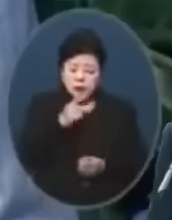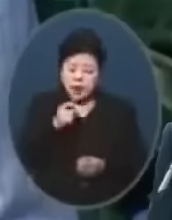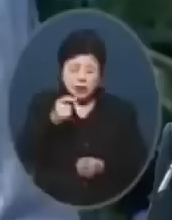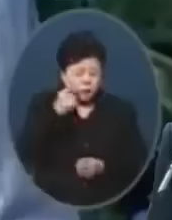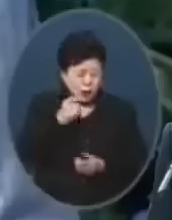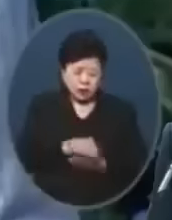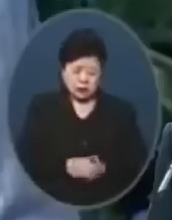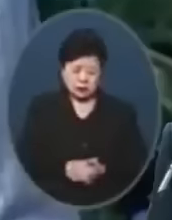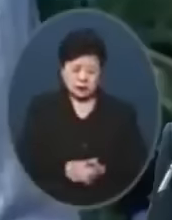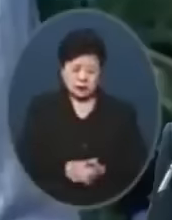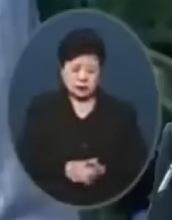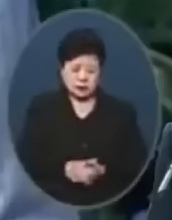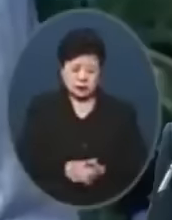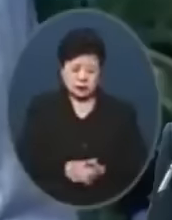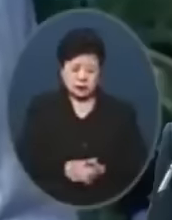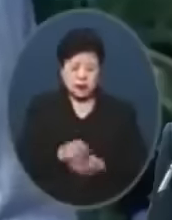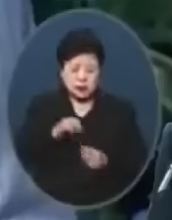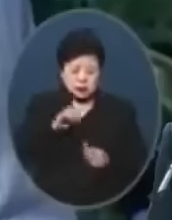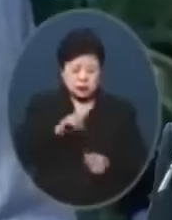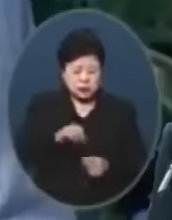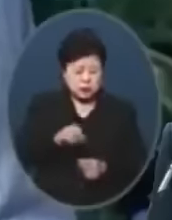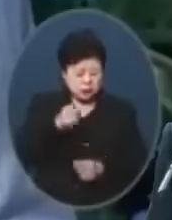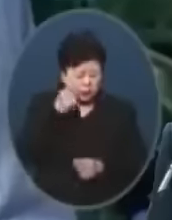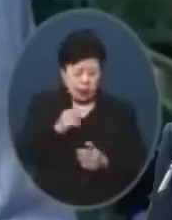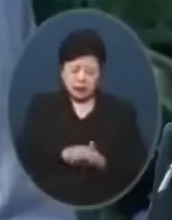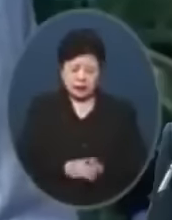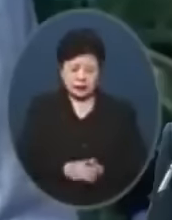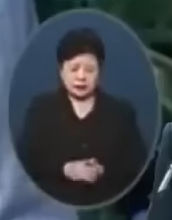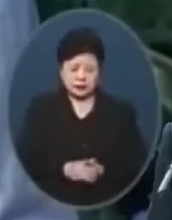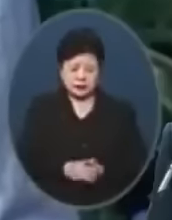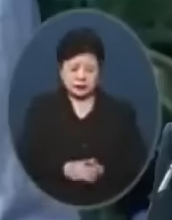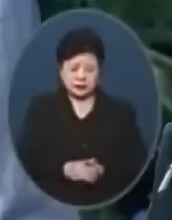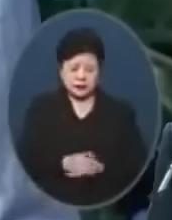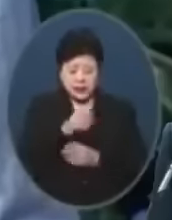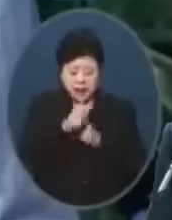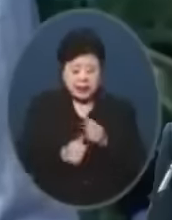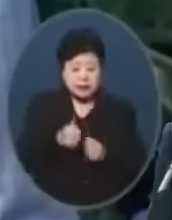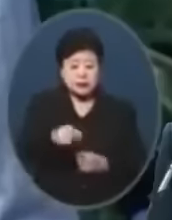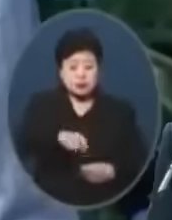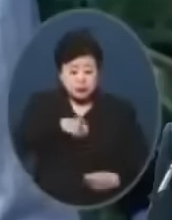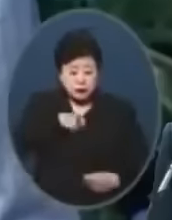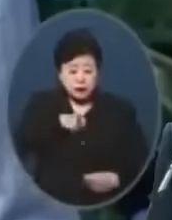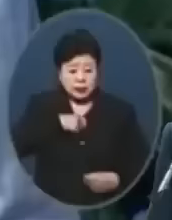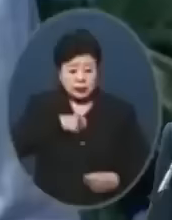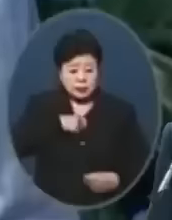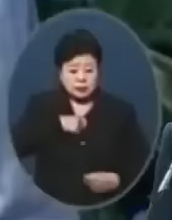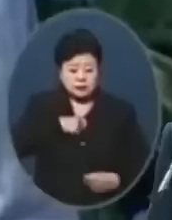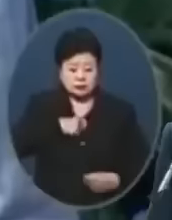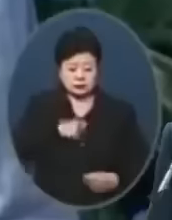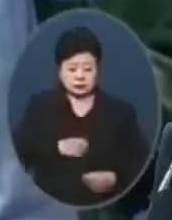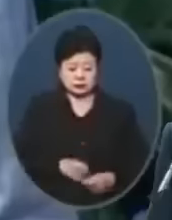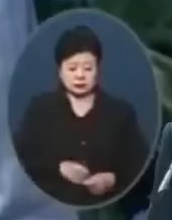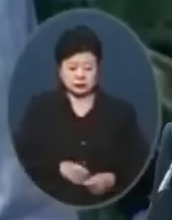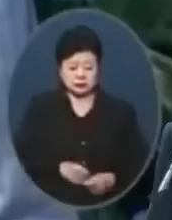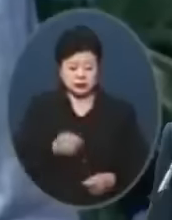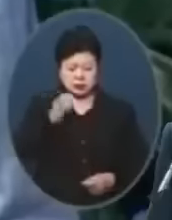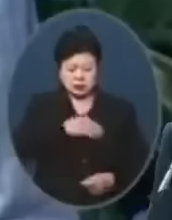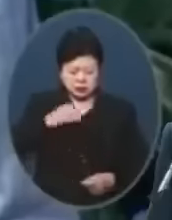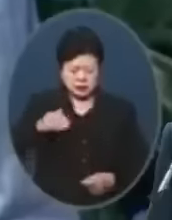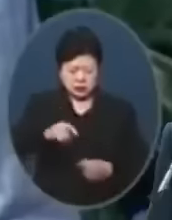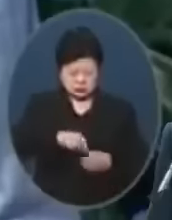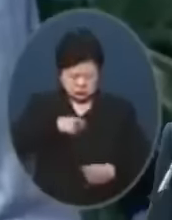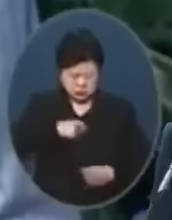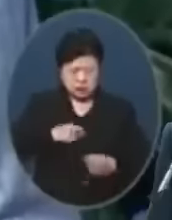따라다니면서 정지하겠느냐. 여러분 하나님의 의롭다 하신 것은 절대적인 의의를 말합니다.